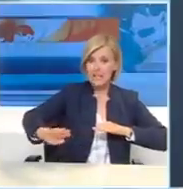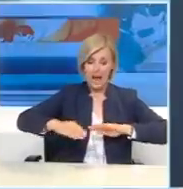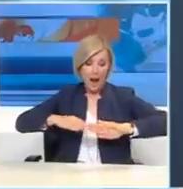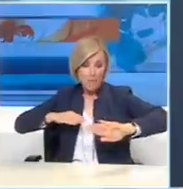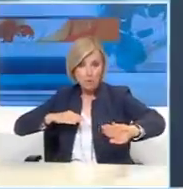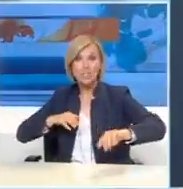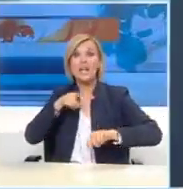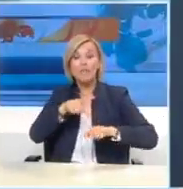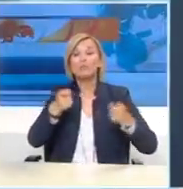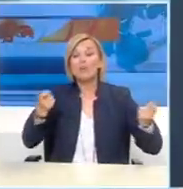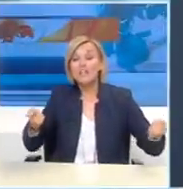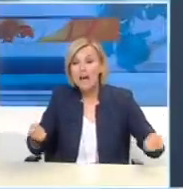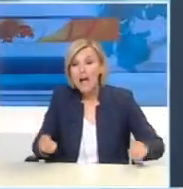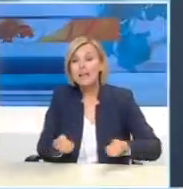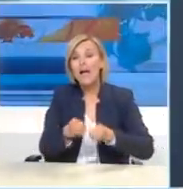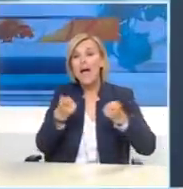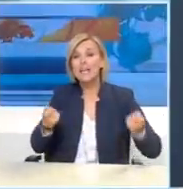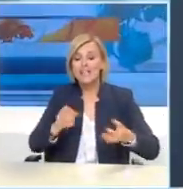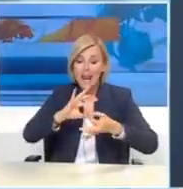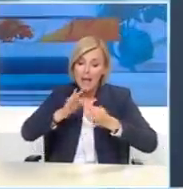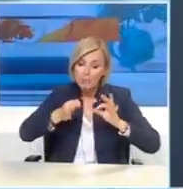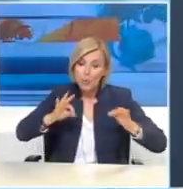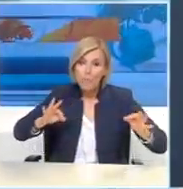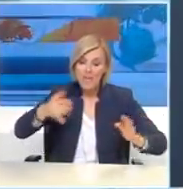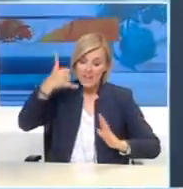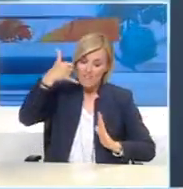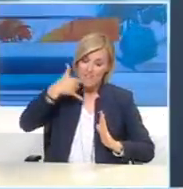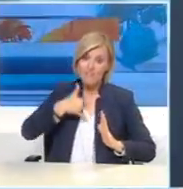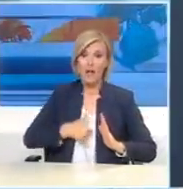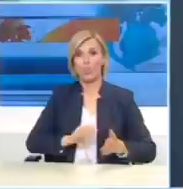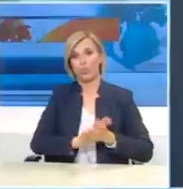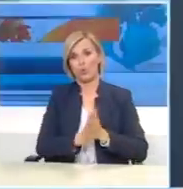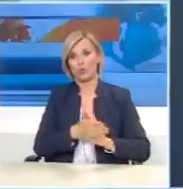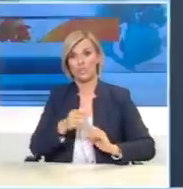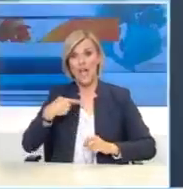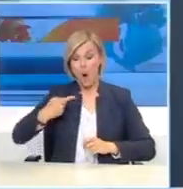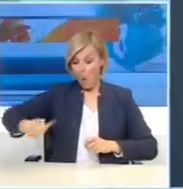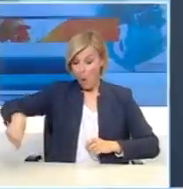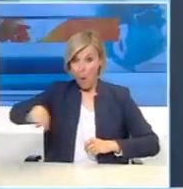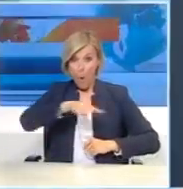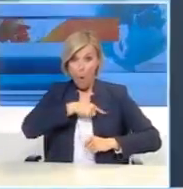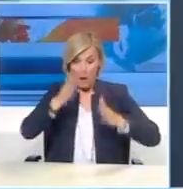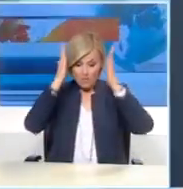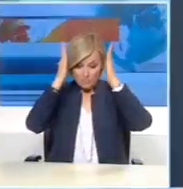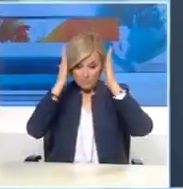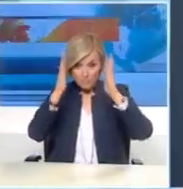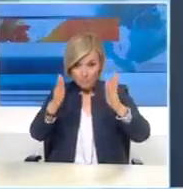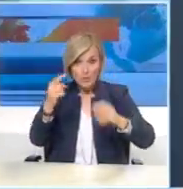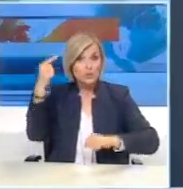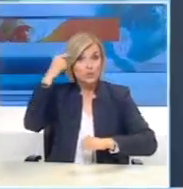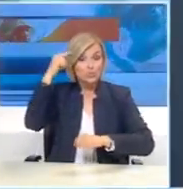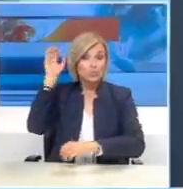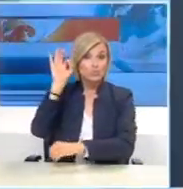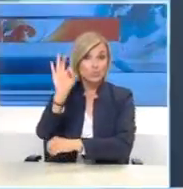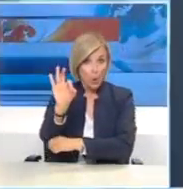εφαρμόζουμε όσο πιο σχολαστικά μπορούμε. Εάν υπάρχει μια προσήλωση όλων μας στον κοινό στόχο, αν δεν